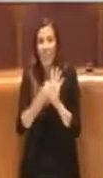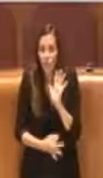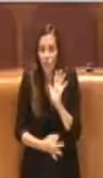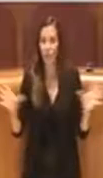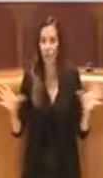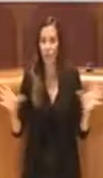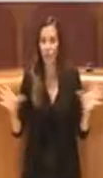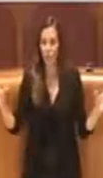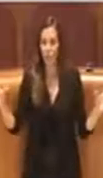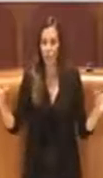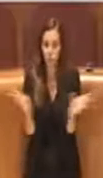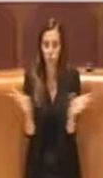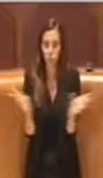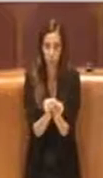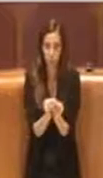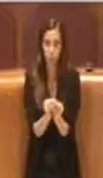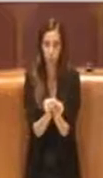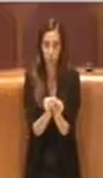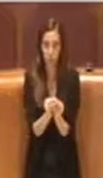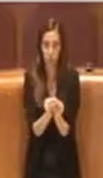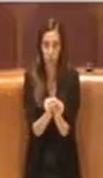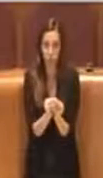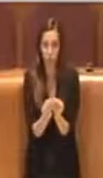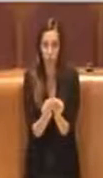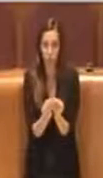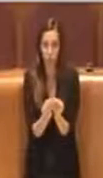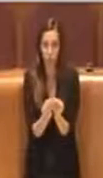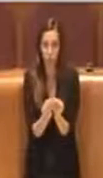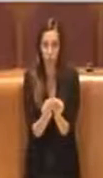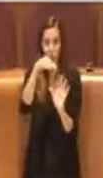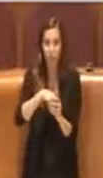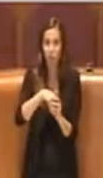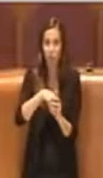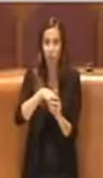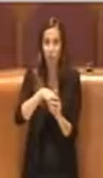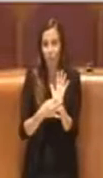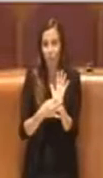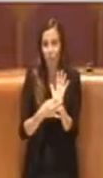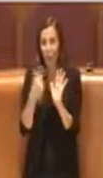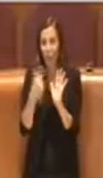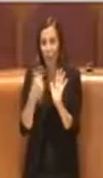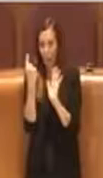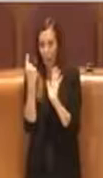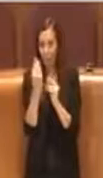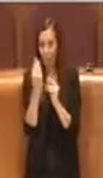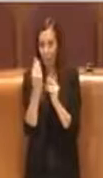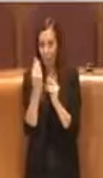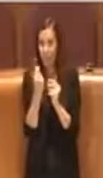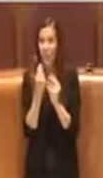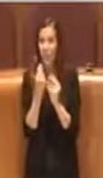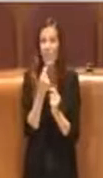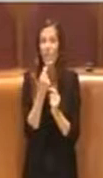dipartimento e punto verde infanzia. Proprio per questa, diciamo,